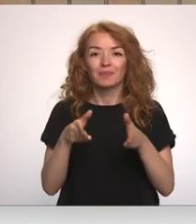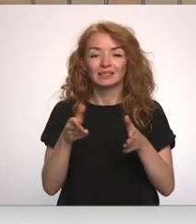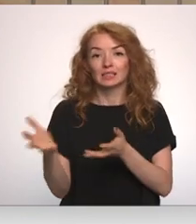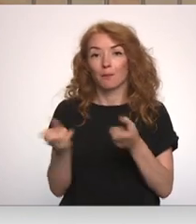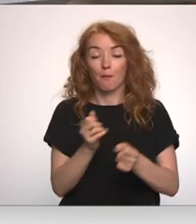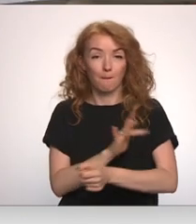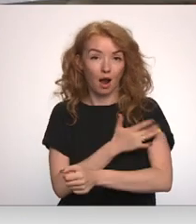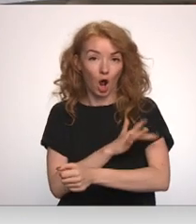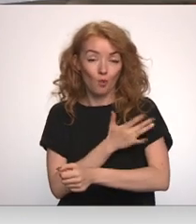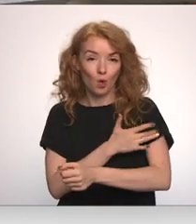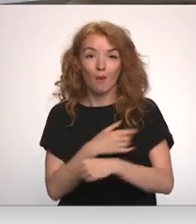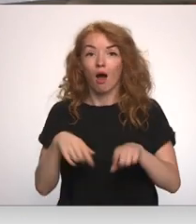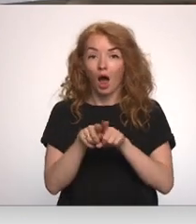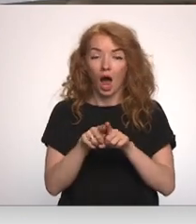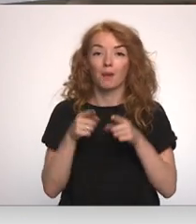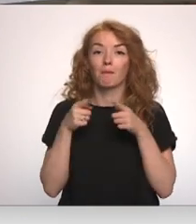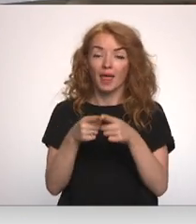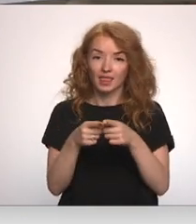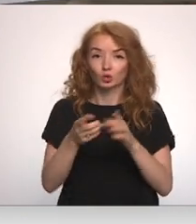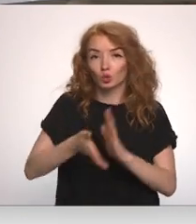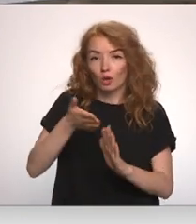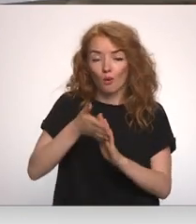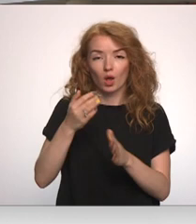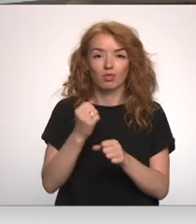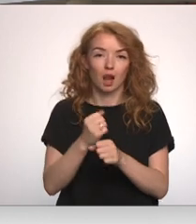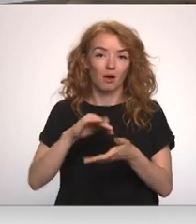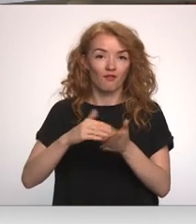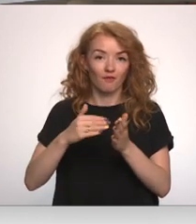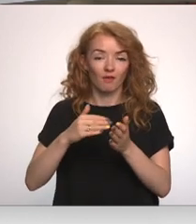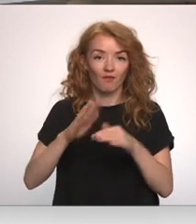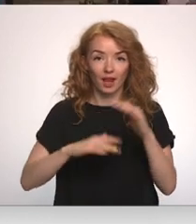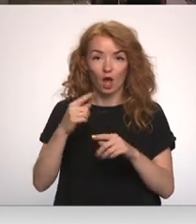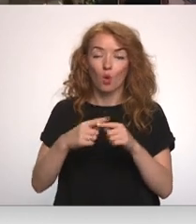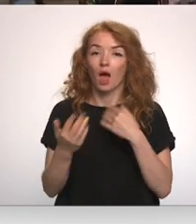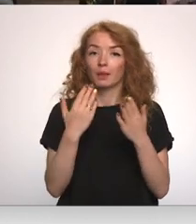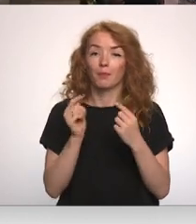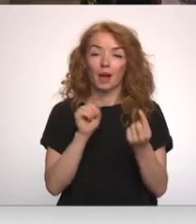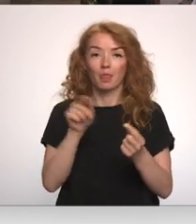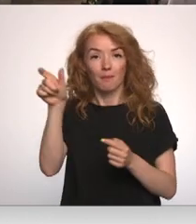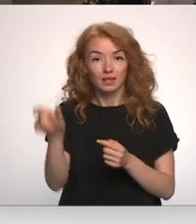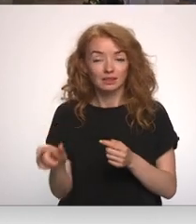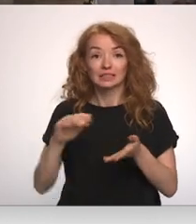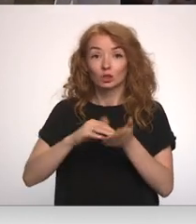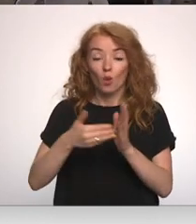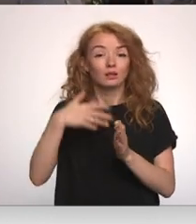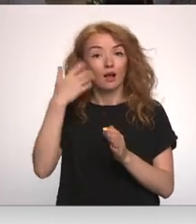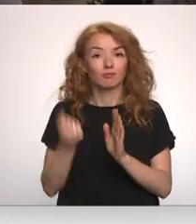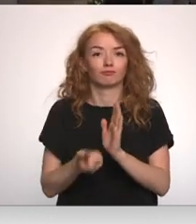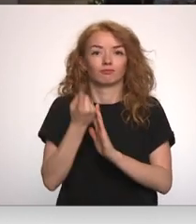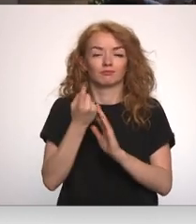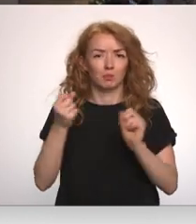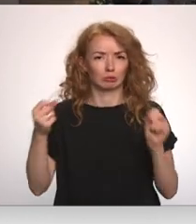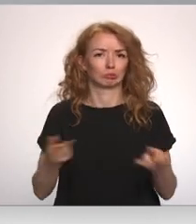saņemtajiem pakalpojumiem, kā arī mērtiecīgi uzlabojot darba kvalitāti un attieksmi pret pacientiem situācijās, kad radušās